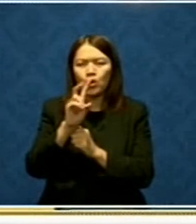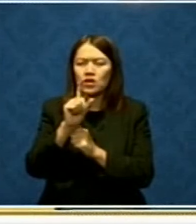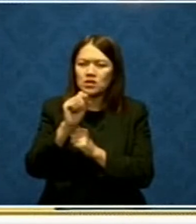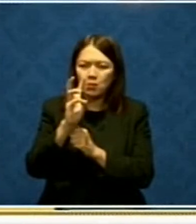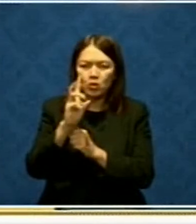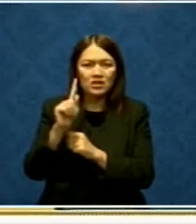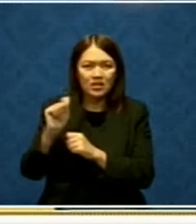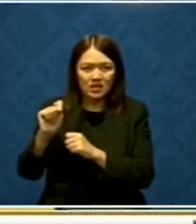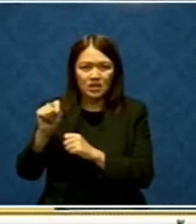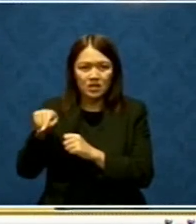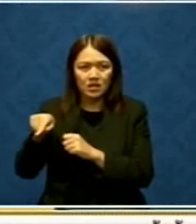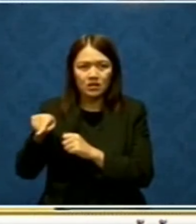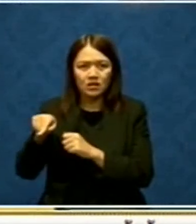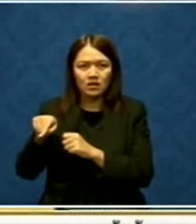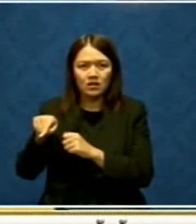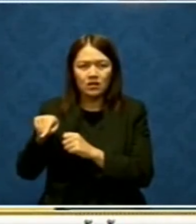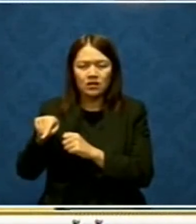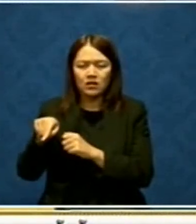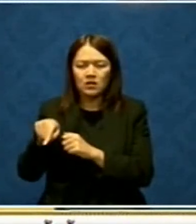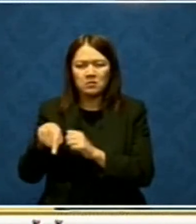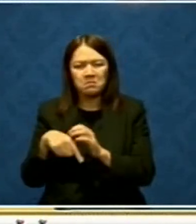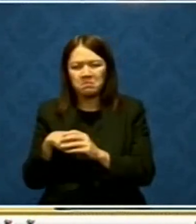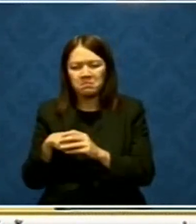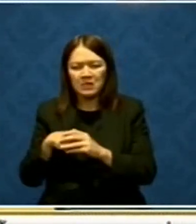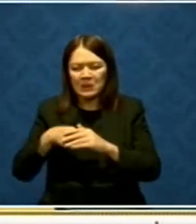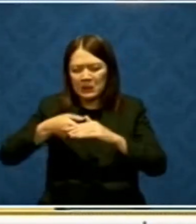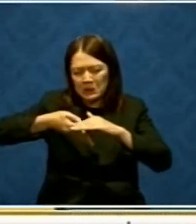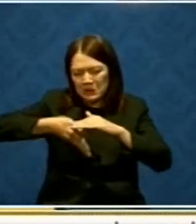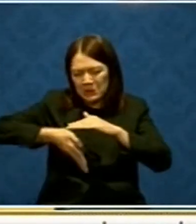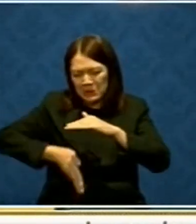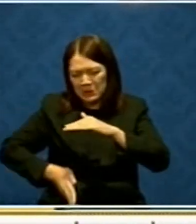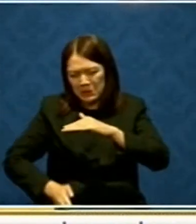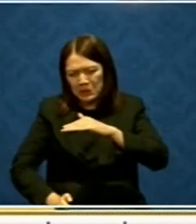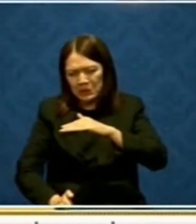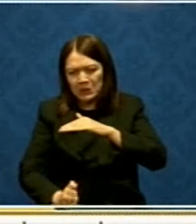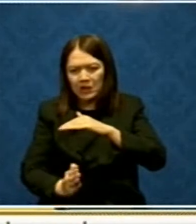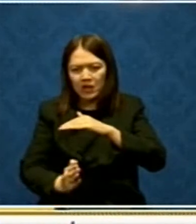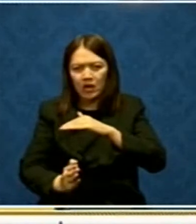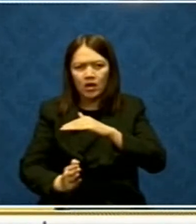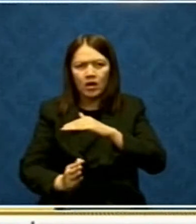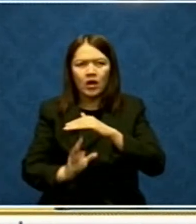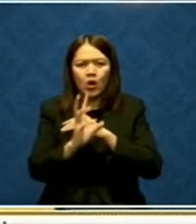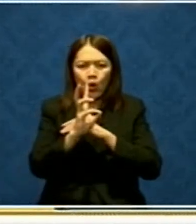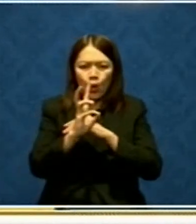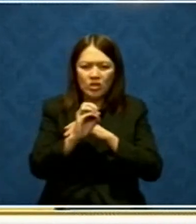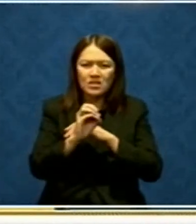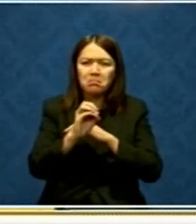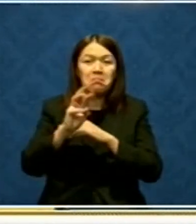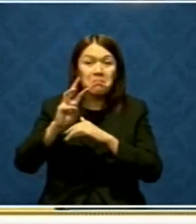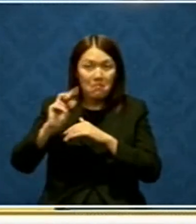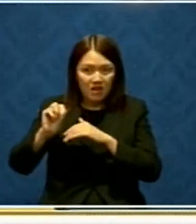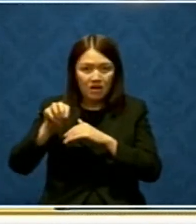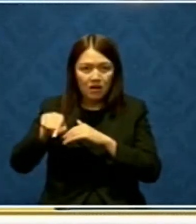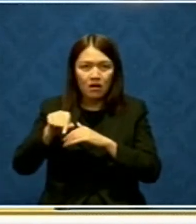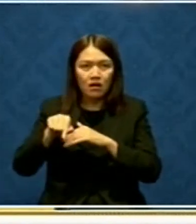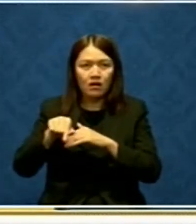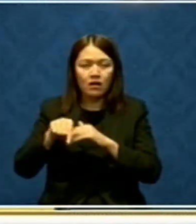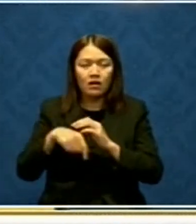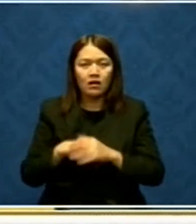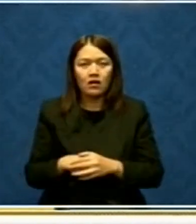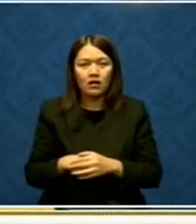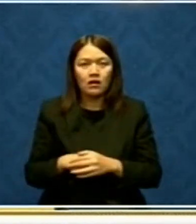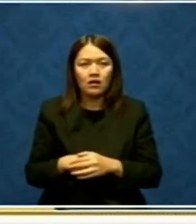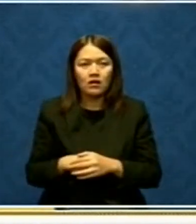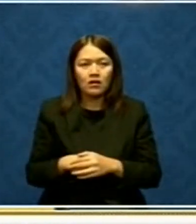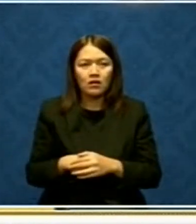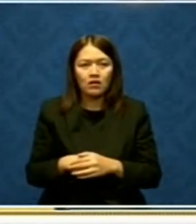ดมันมีมากครับระดับความลึกปลอดภัยหรือว่าเซฟเดฟของเขาเนี่ยอยู่ที่60เมตรแล้วท่านประธานมันมีพื้นที่ให้เรือล